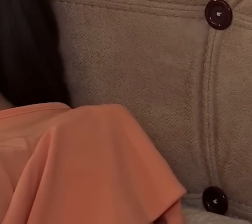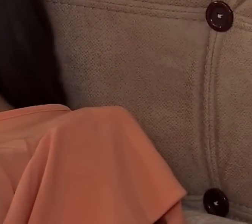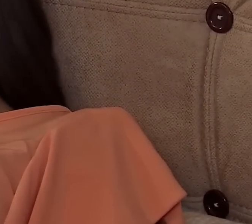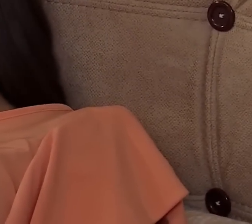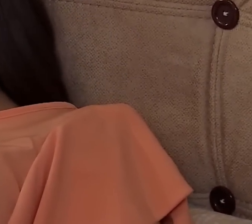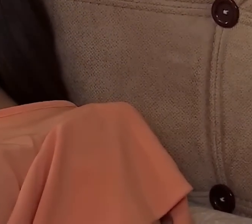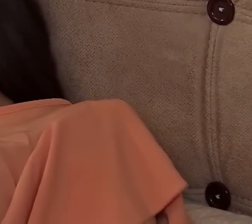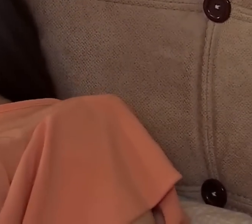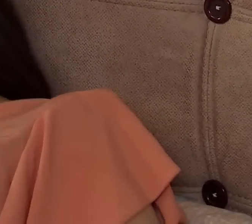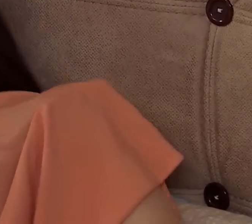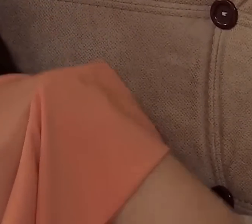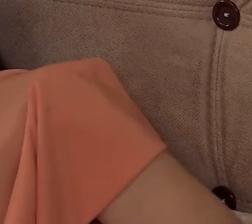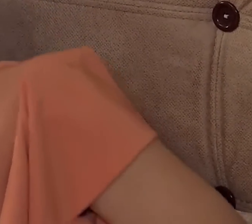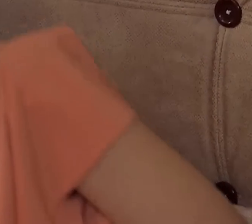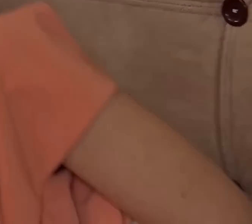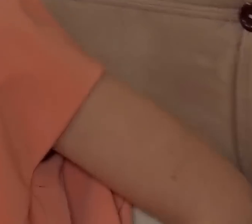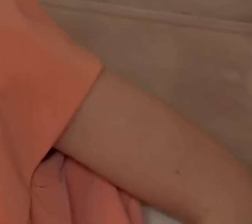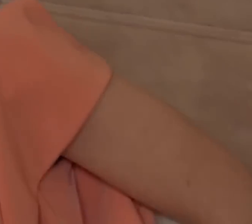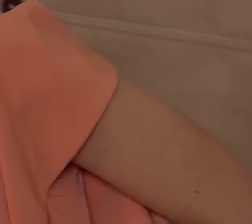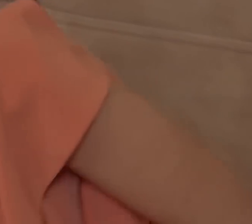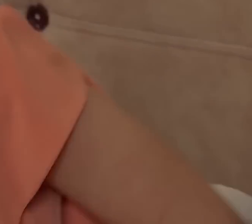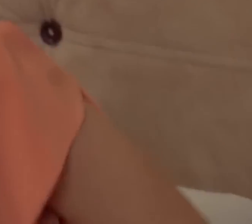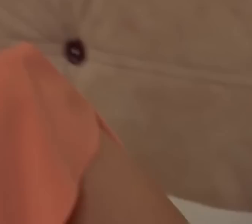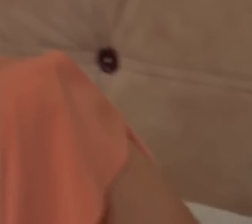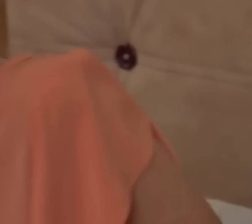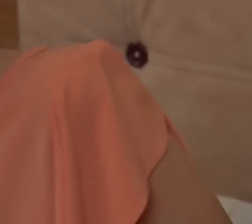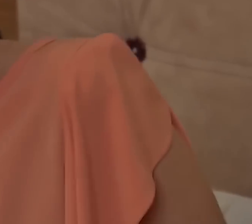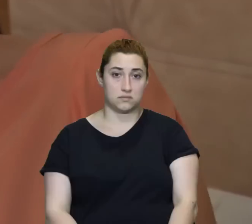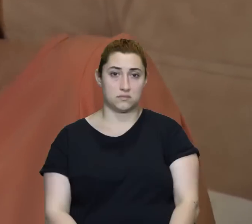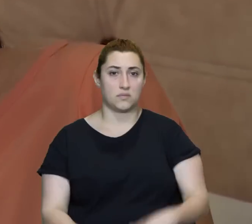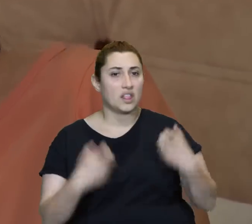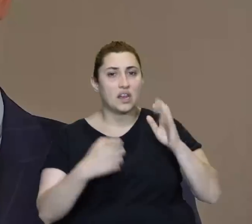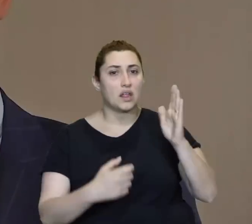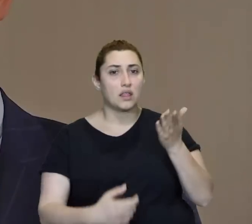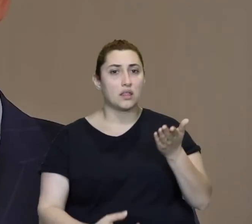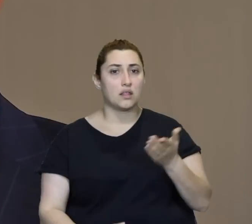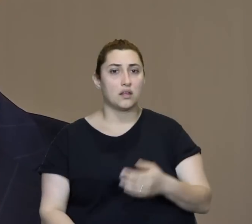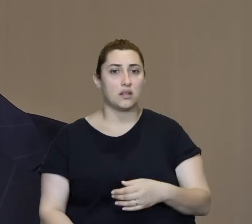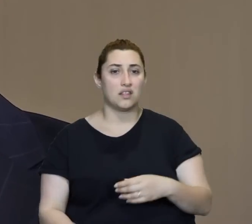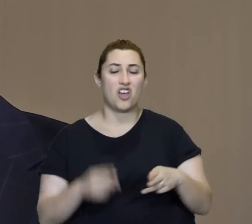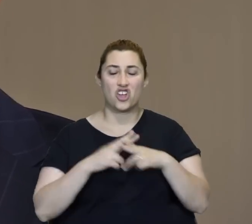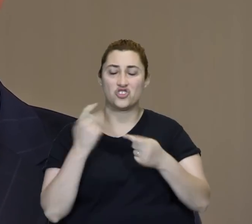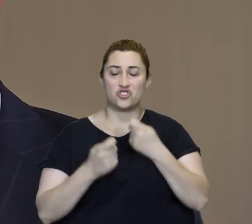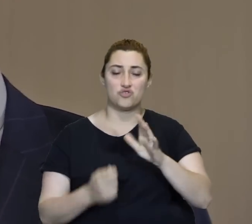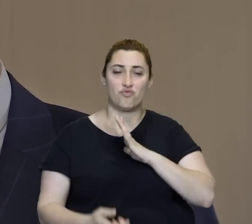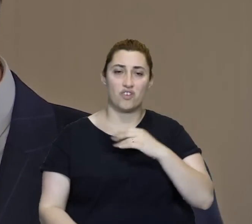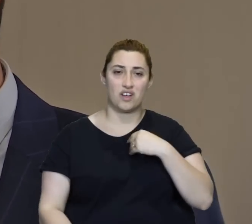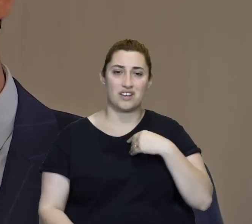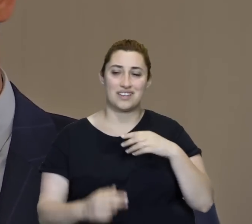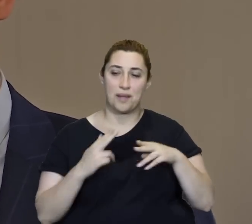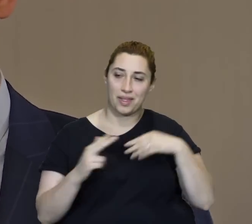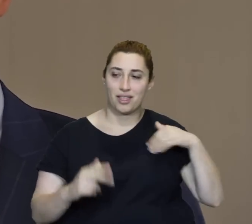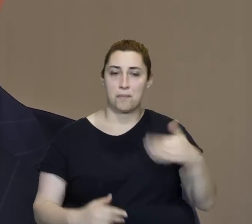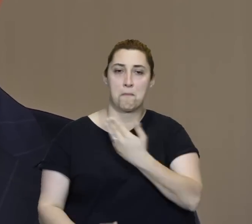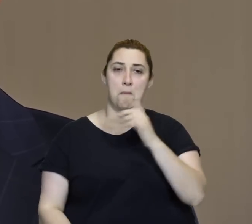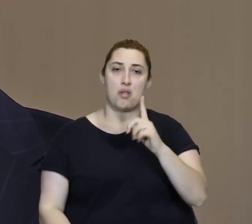gümüş kutuyu hemen sakladı. Zehra gözlerini açıp da onu görünce toparlandı. Nereye gittin? Acil bir işim çıktı. Yani çıkmak